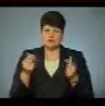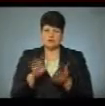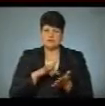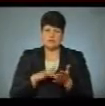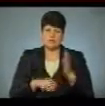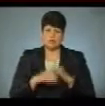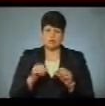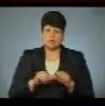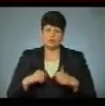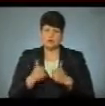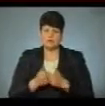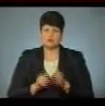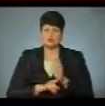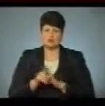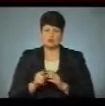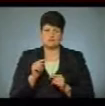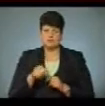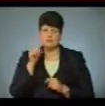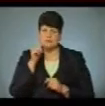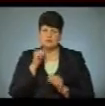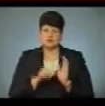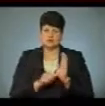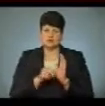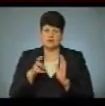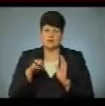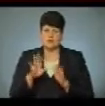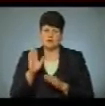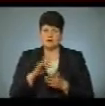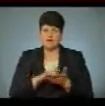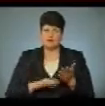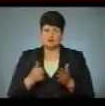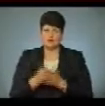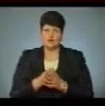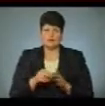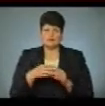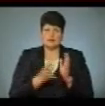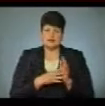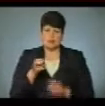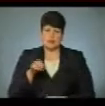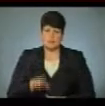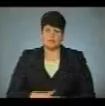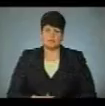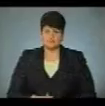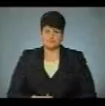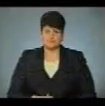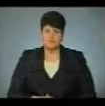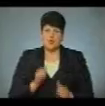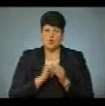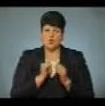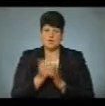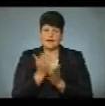виборчої комісії. Розпочнуться вони від завтра, 6 липня, і триватимуть до 19 липня. Кожен